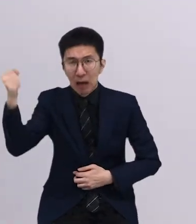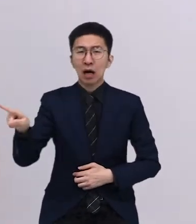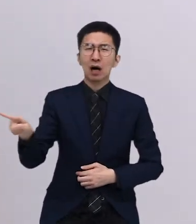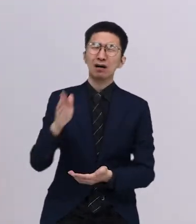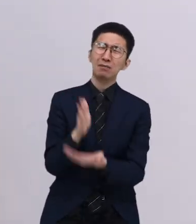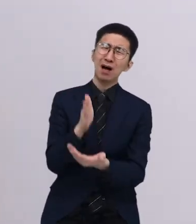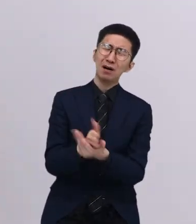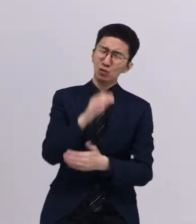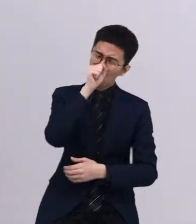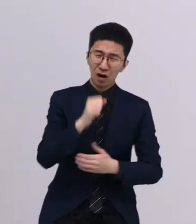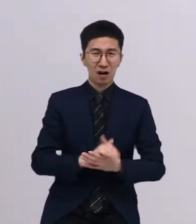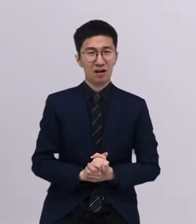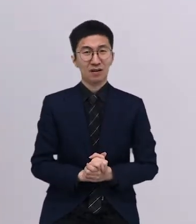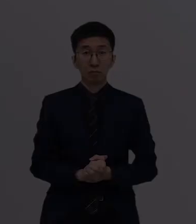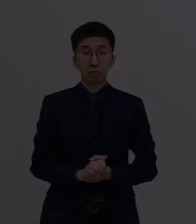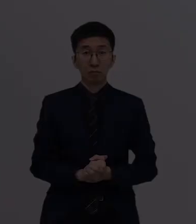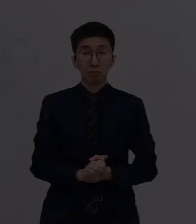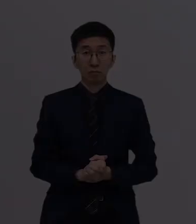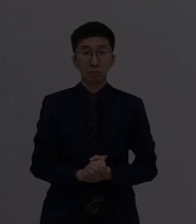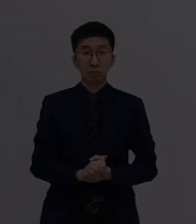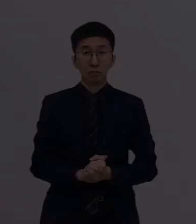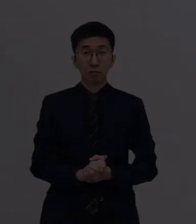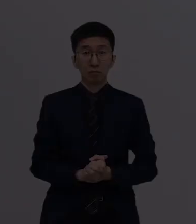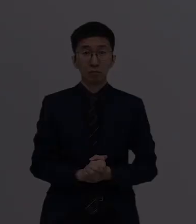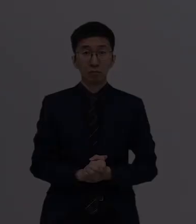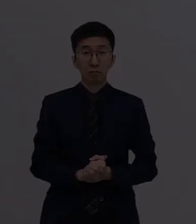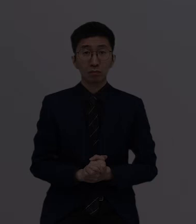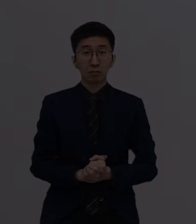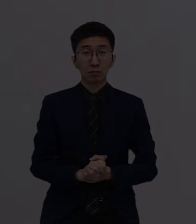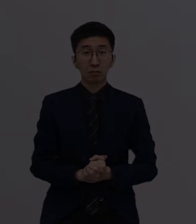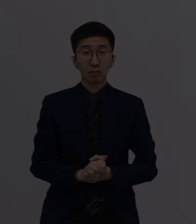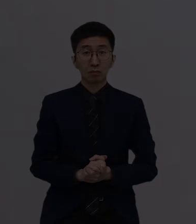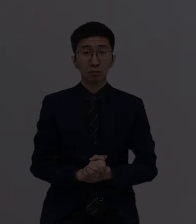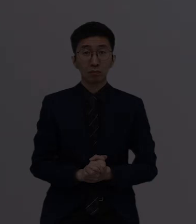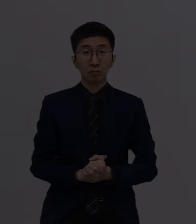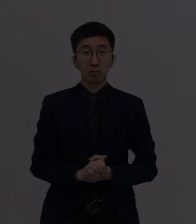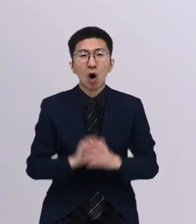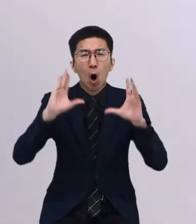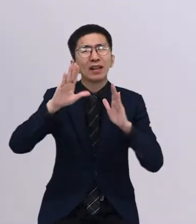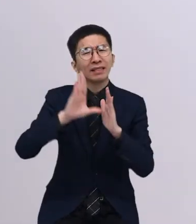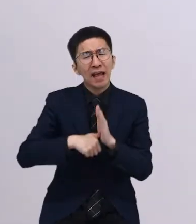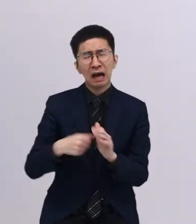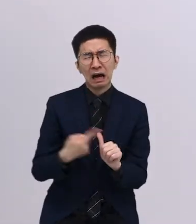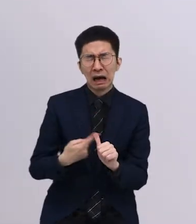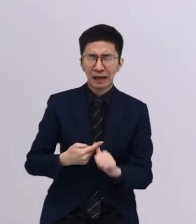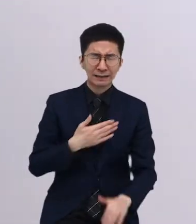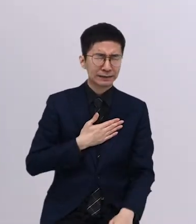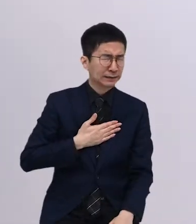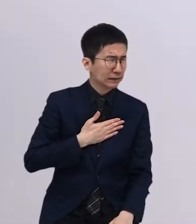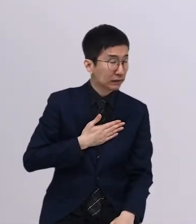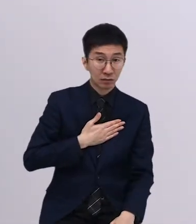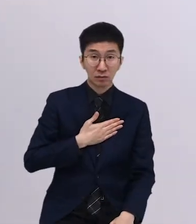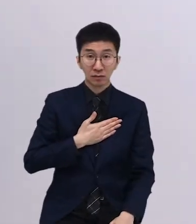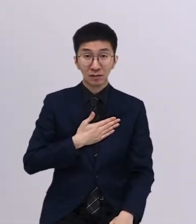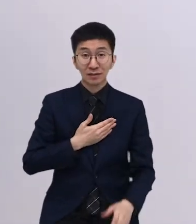거라던가 그렇게 생각하지 않는다는 점. 자신의 외형에 대해 기분 나쁜 말을 들었던 경험이 있나요? 어릴 적엔 좀 그런 적이